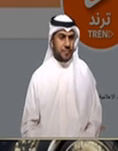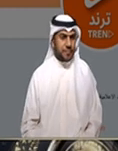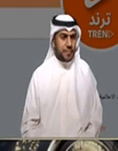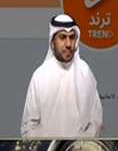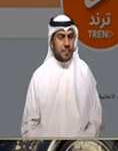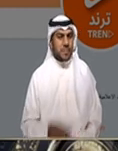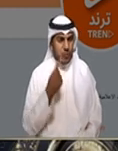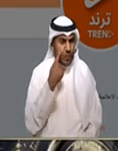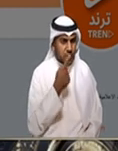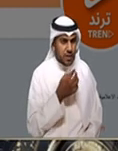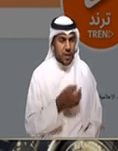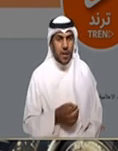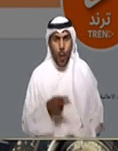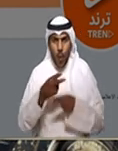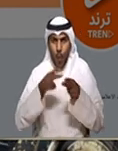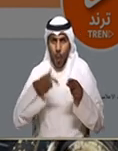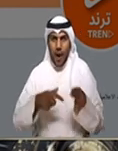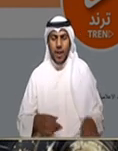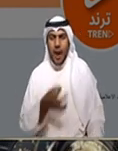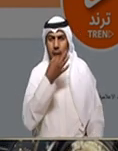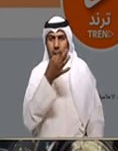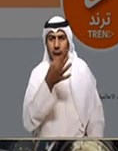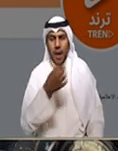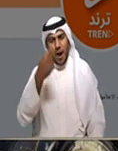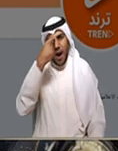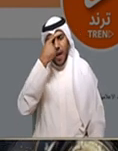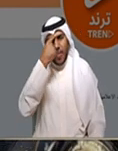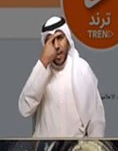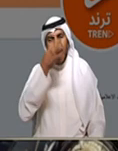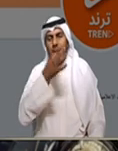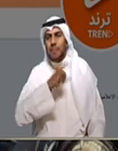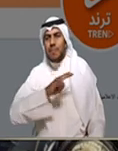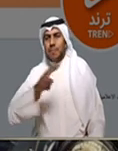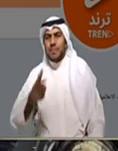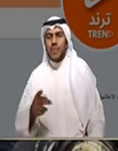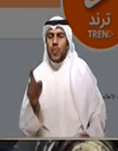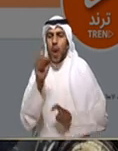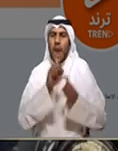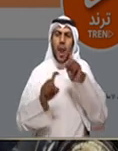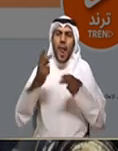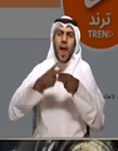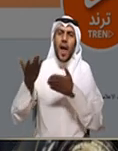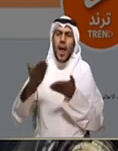എന്റെ പോലെ ഈ വെയില് തട്ടിയാൽ അലർജി ഉള്ളവര് എന്തായാലും സൺബ്ലോക്ക് ഒക്കെ ഇട്ടിട്ട് പുറത്തു പോയാൽ മതി.